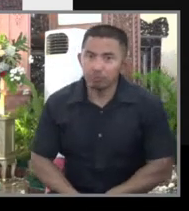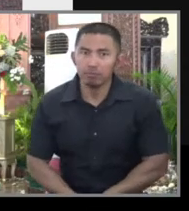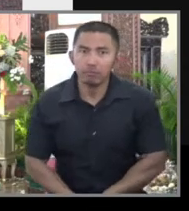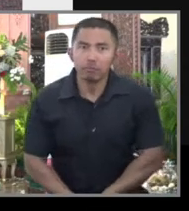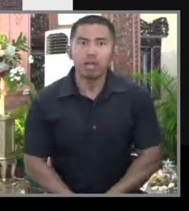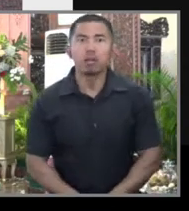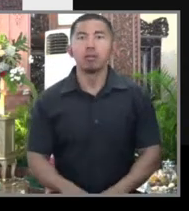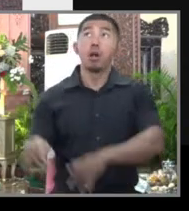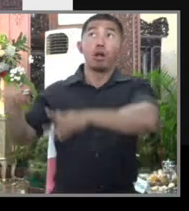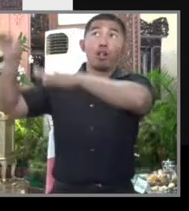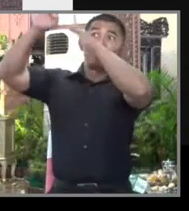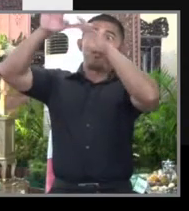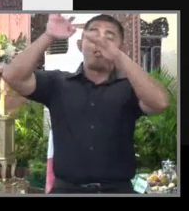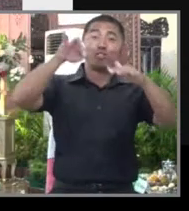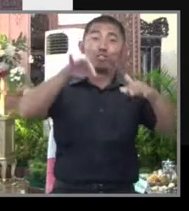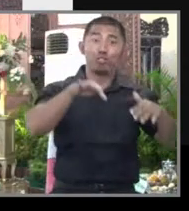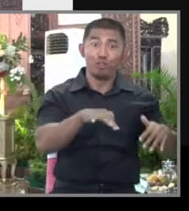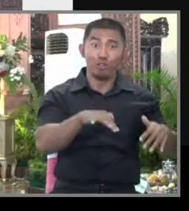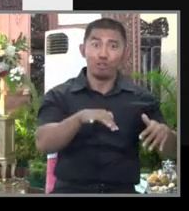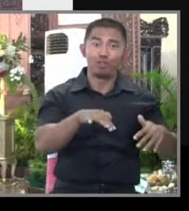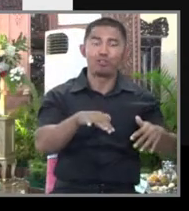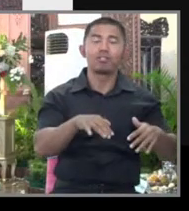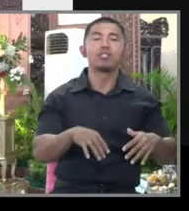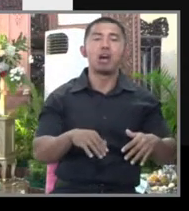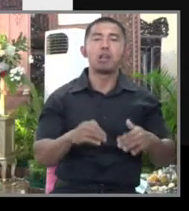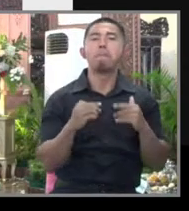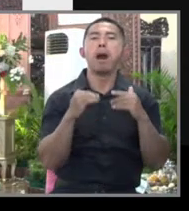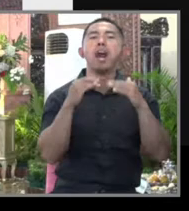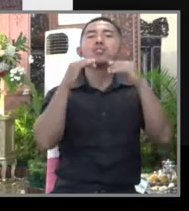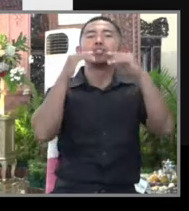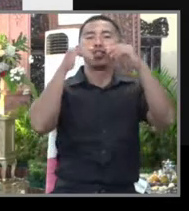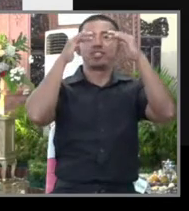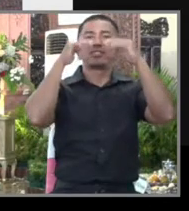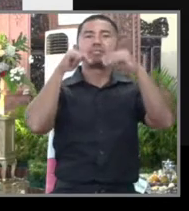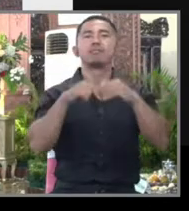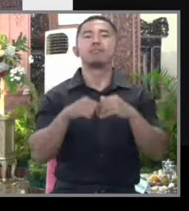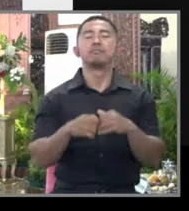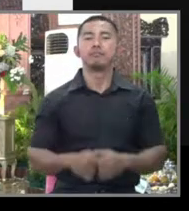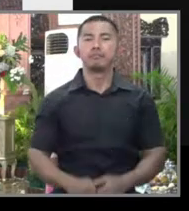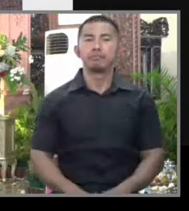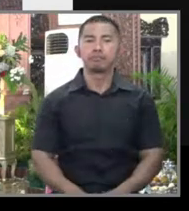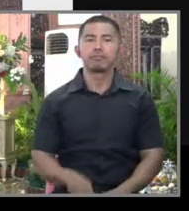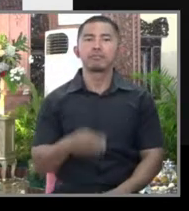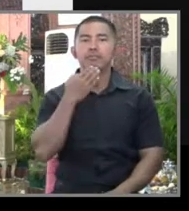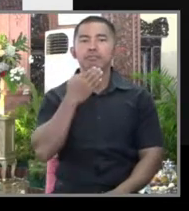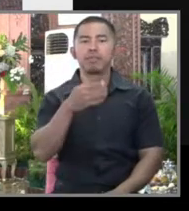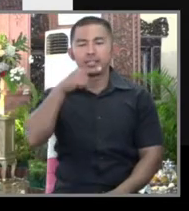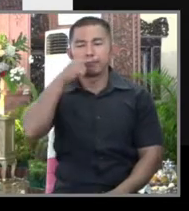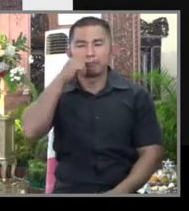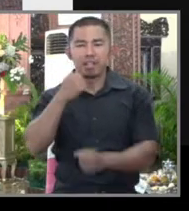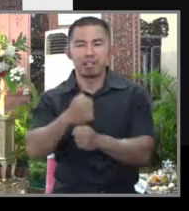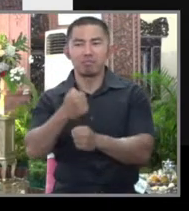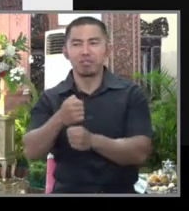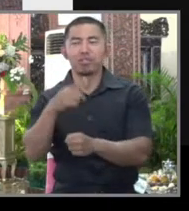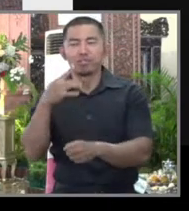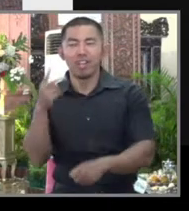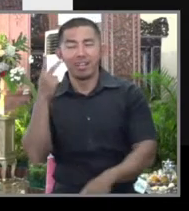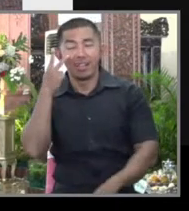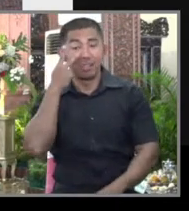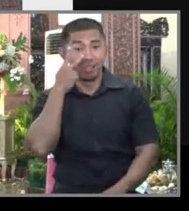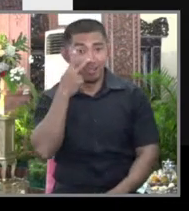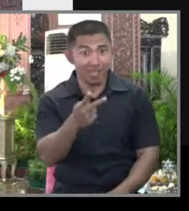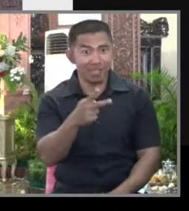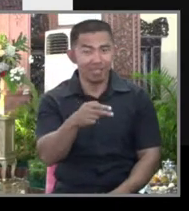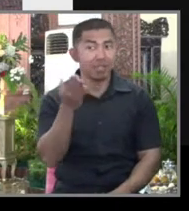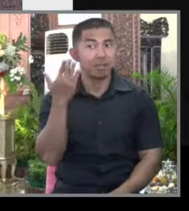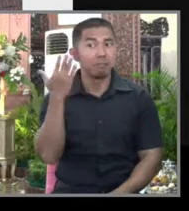longsor, kalau di bawah terjadi banjir. Terima kasih Pak Gubernur bisa hadir di sana untuk meninjau